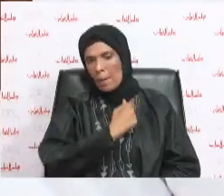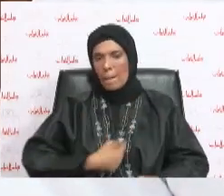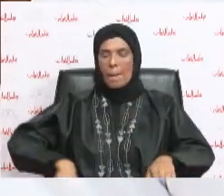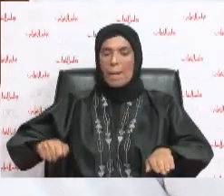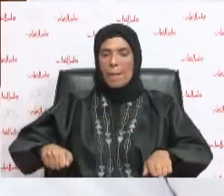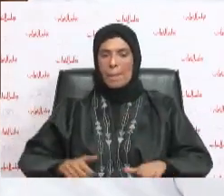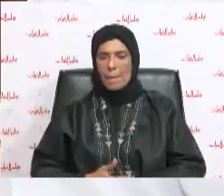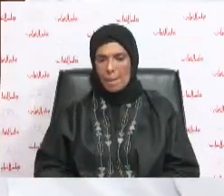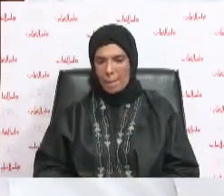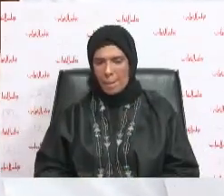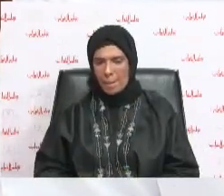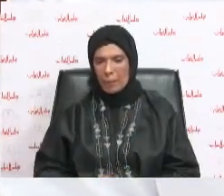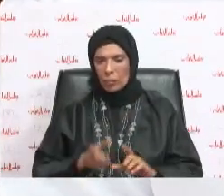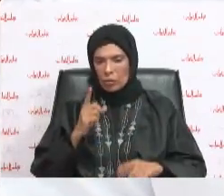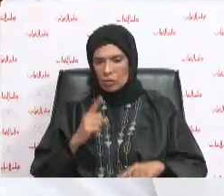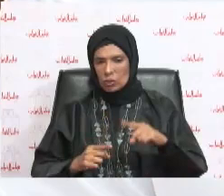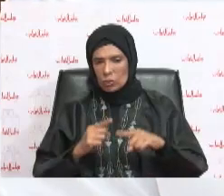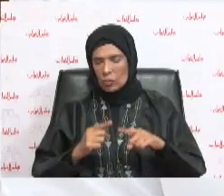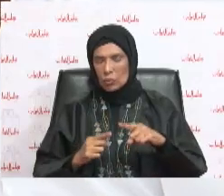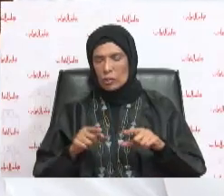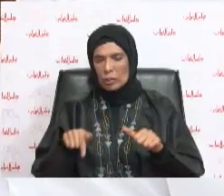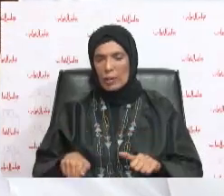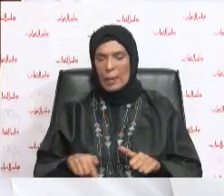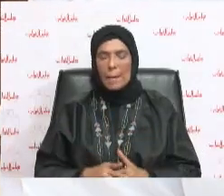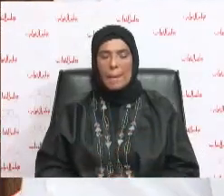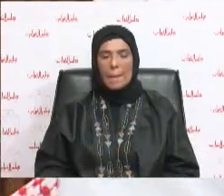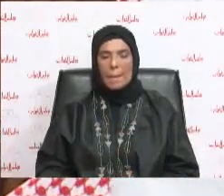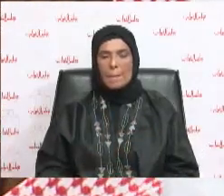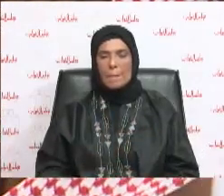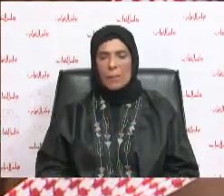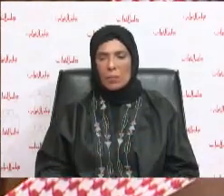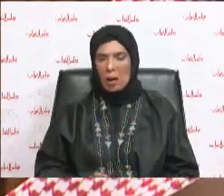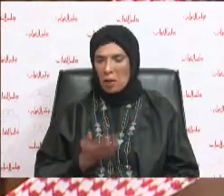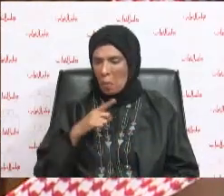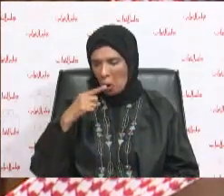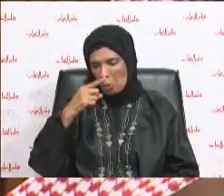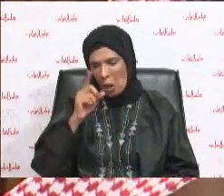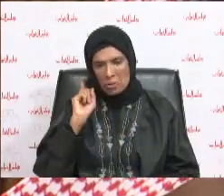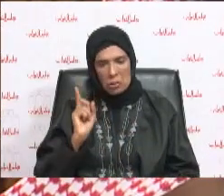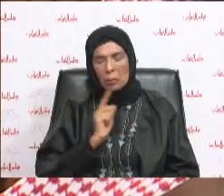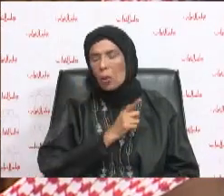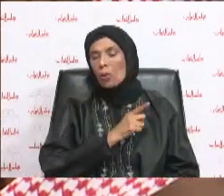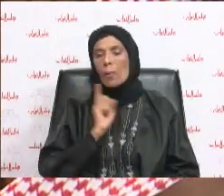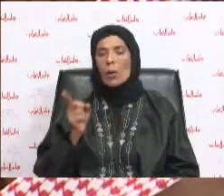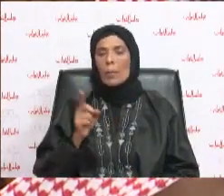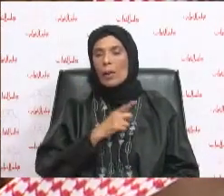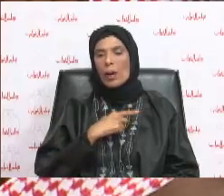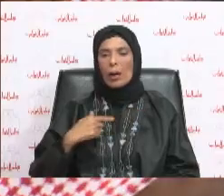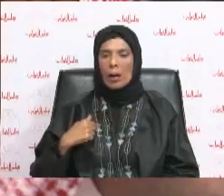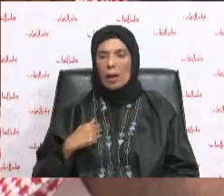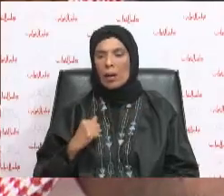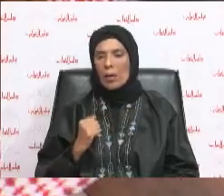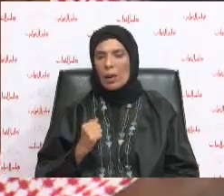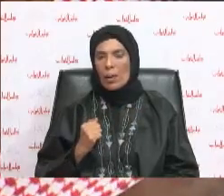التنفيذية يحصلون. المشكلة للأسف الشديد يا معالي الرئيس، أنا ما ألوم الحكومة، ألوم نواب الشعب،